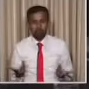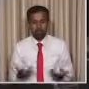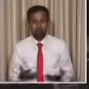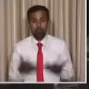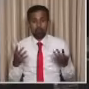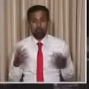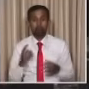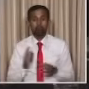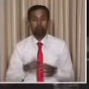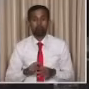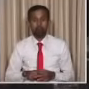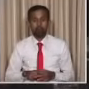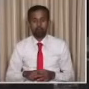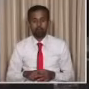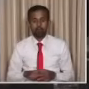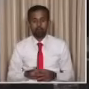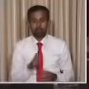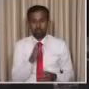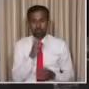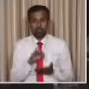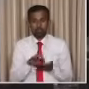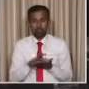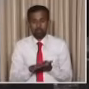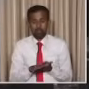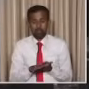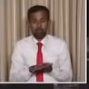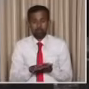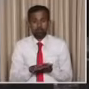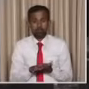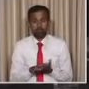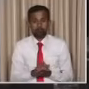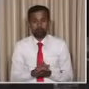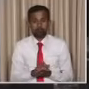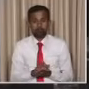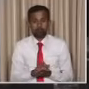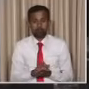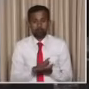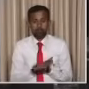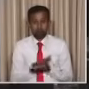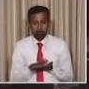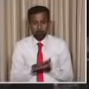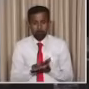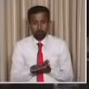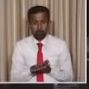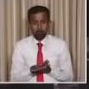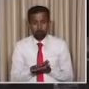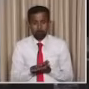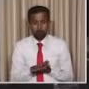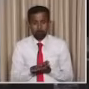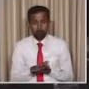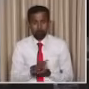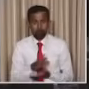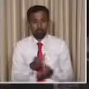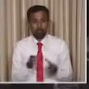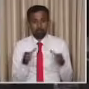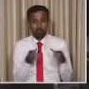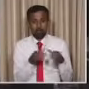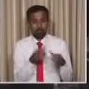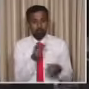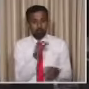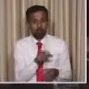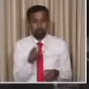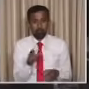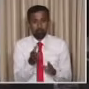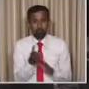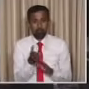प्रश्न तीयन्ने ए नडुतींदु ऐतिहासिक नडुतींदु इता पहेदिलिव मे खंडायम